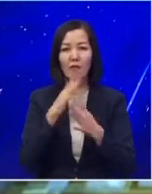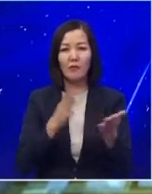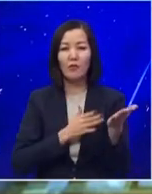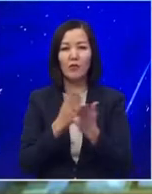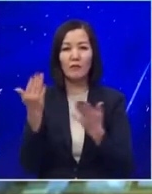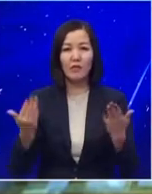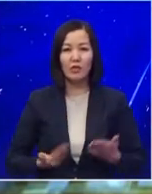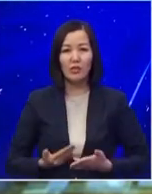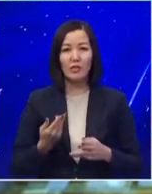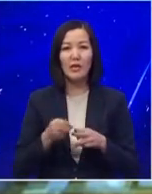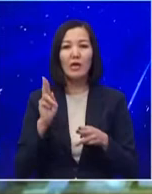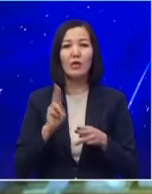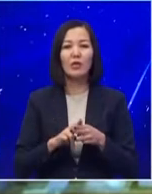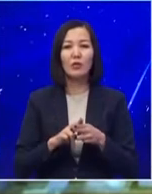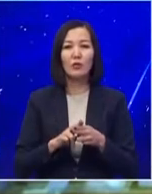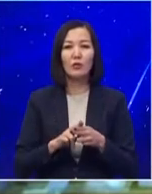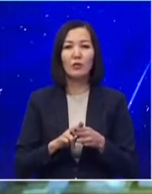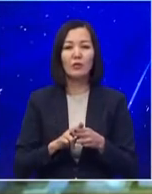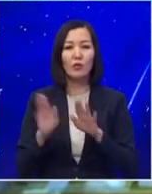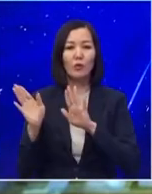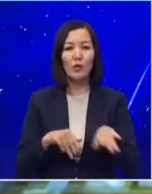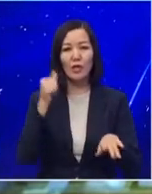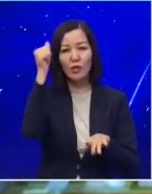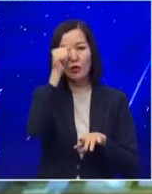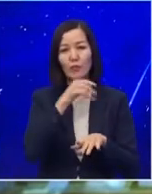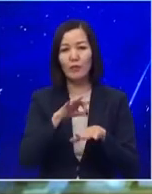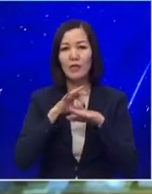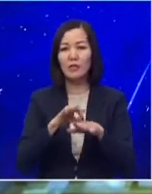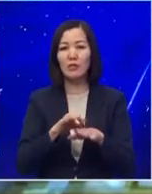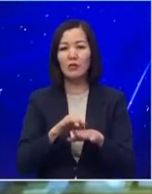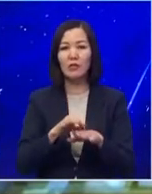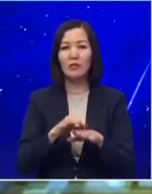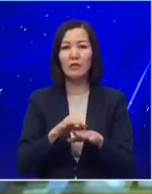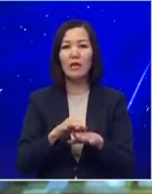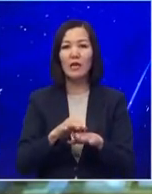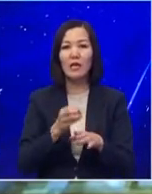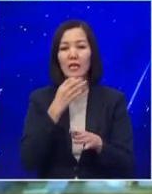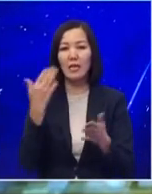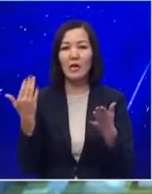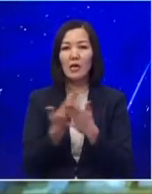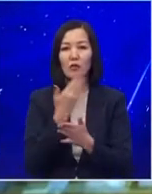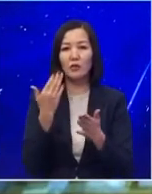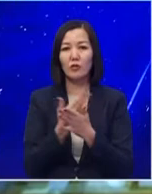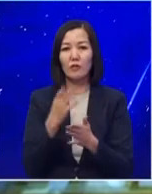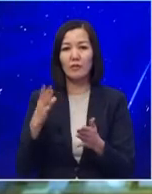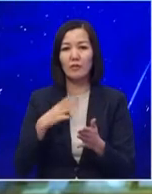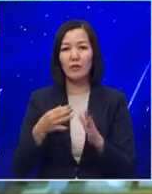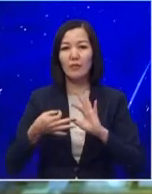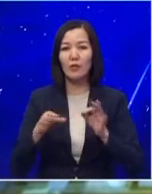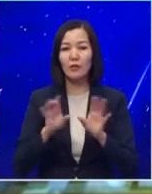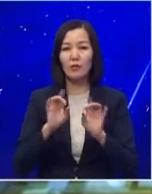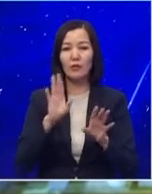жизни тем не менее именно в уходящем году произошел ряд знаковых для касс астана событий подробнее